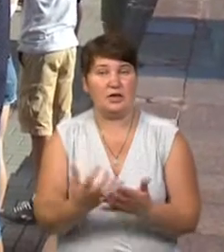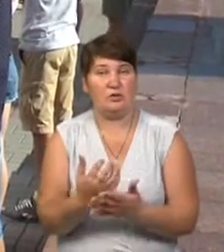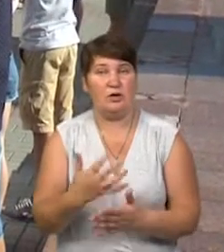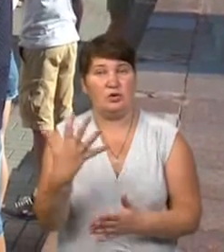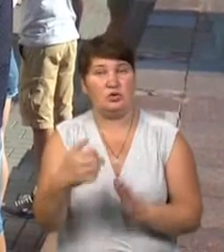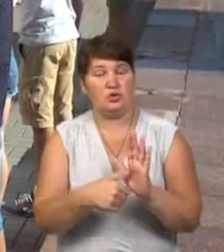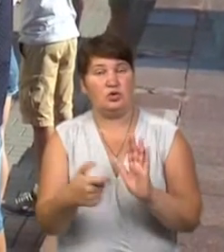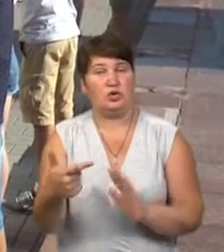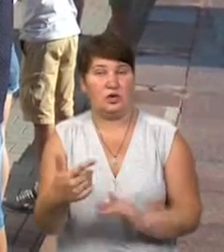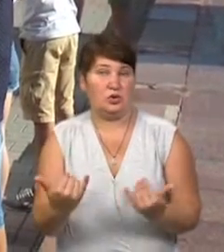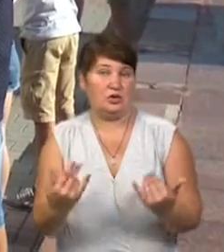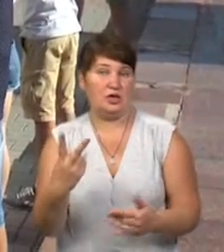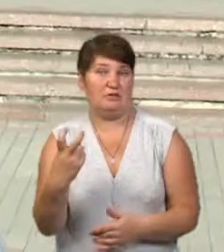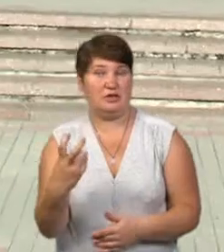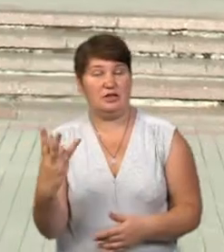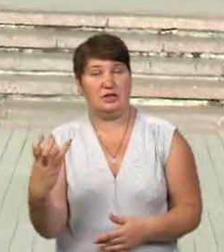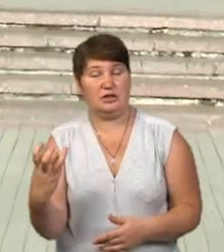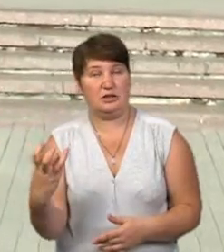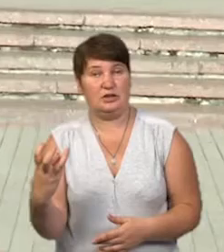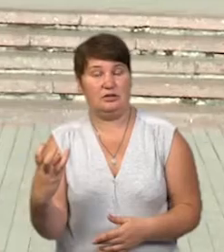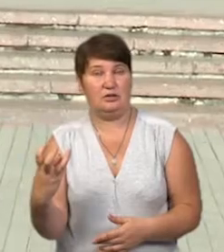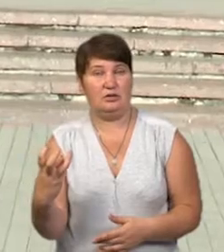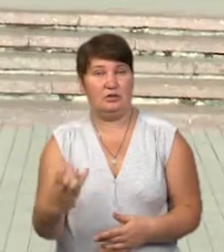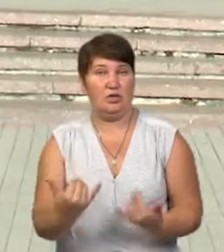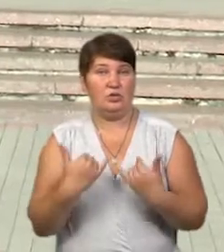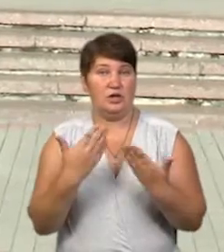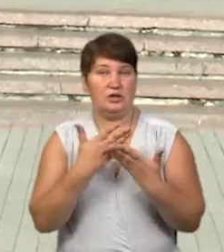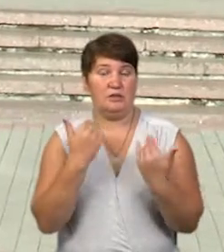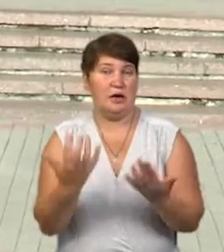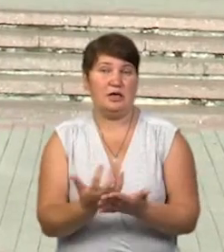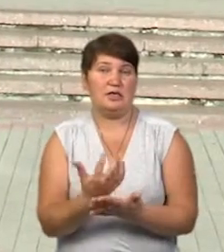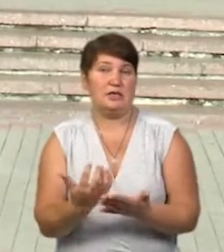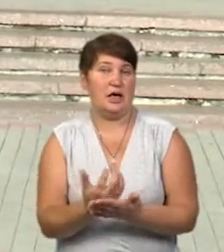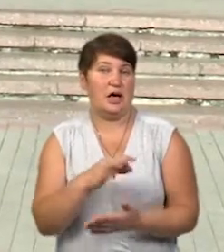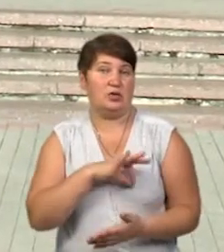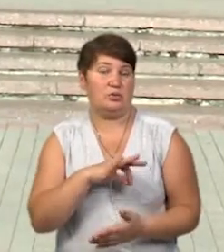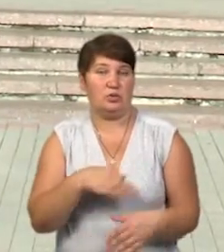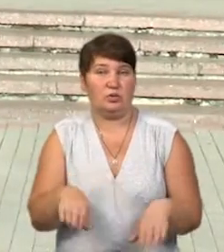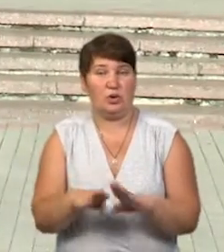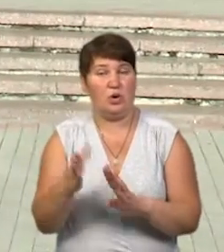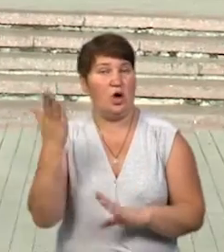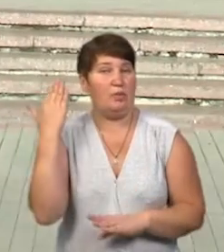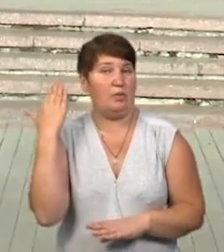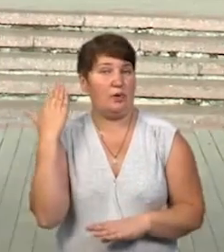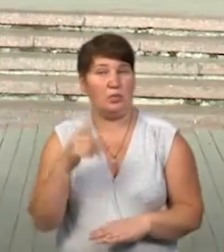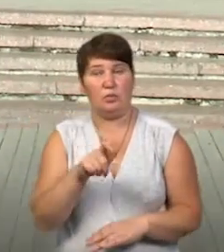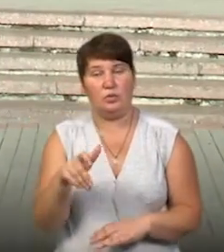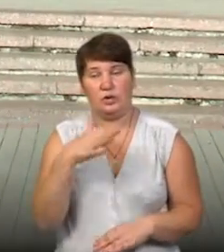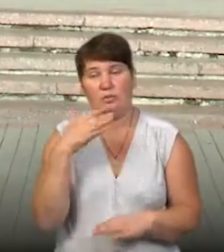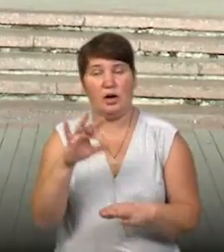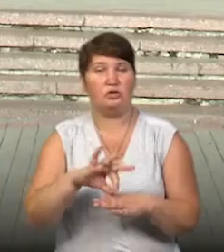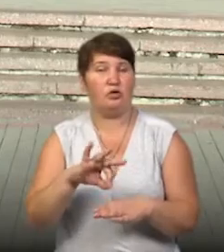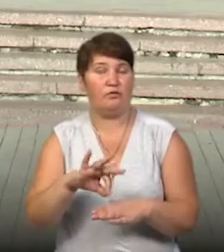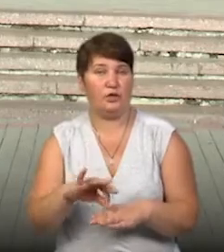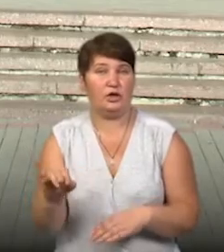то зараз 200-300. Зараз немає заробітку такого, як було раніше попереднім, тому що люди хворіють. І